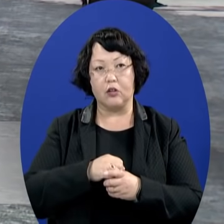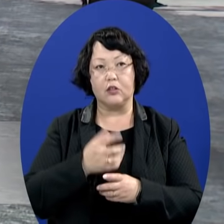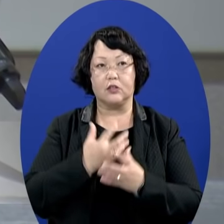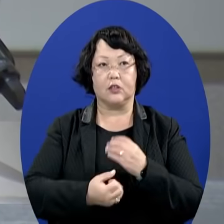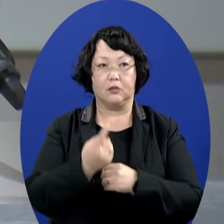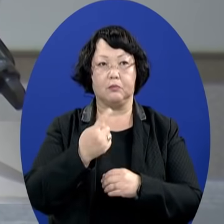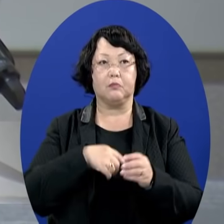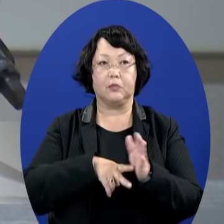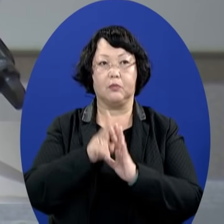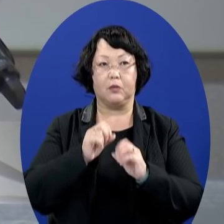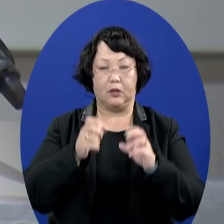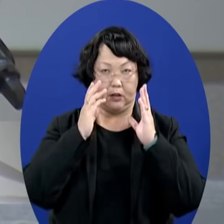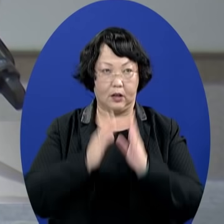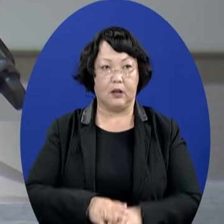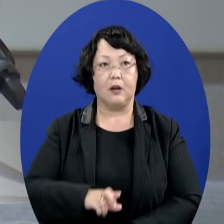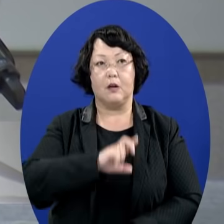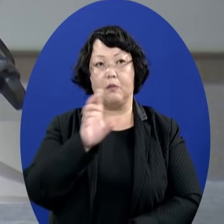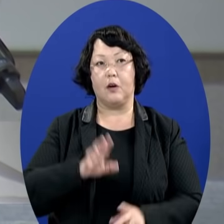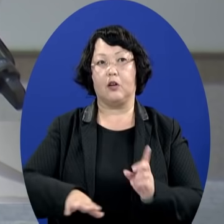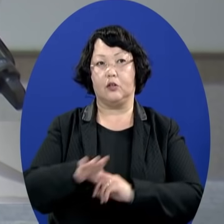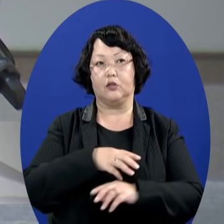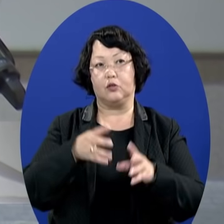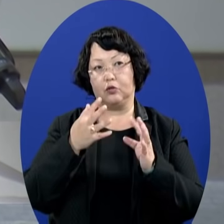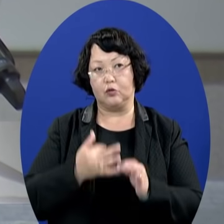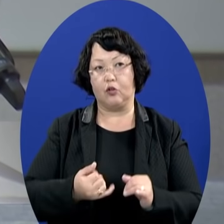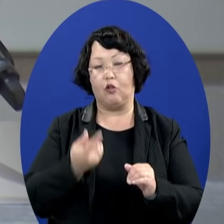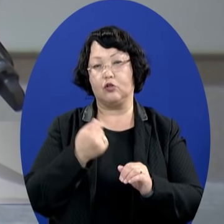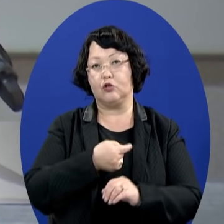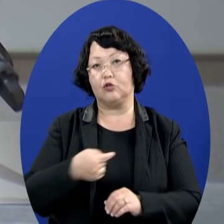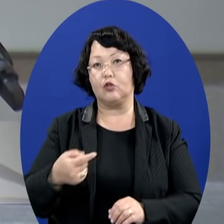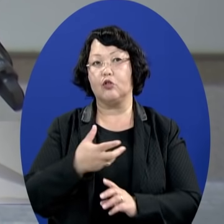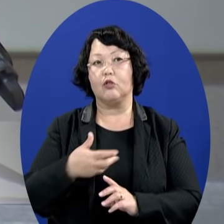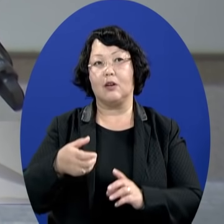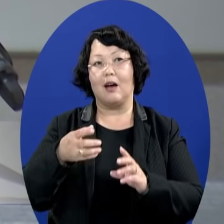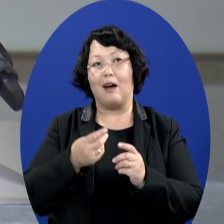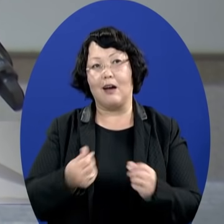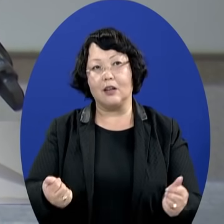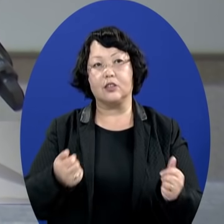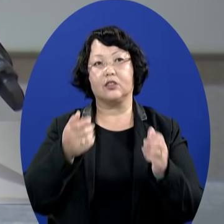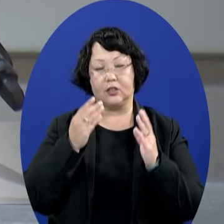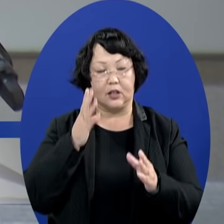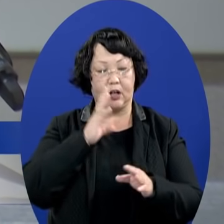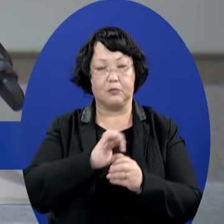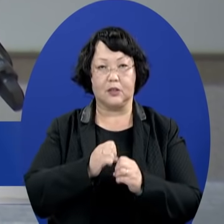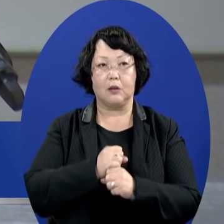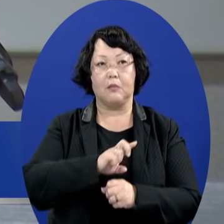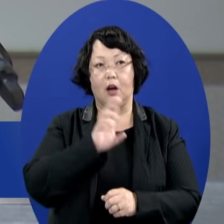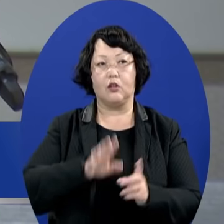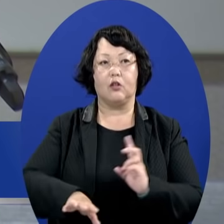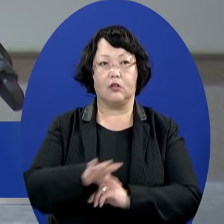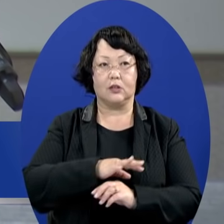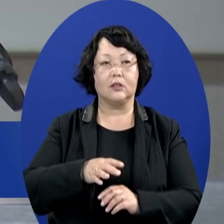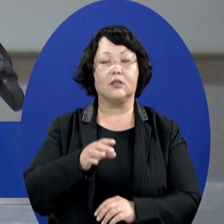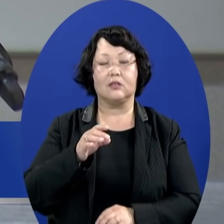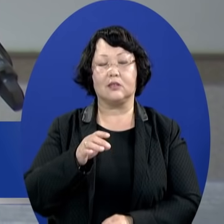юм. Байгаль орчны ноцтой доройтлыг учруулж буй сөрөг нөлөөг арилгах шийдэмгийн арга хэмжээ авах, байгаль орчны асуудалд илүү анхаарах